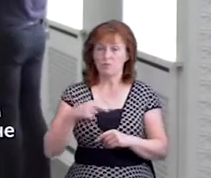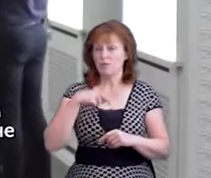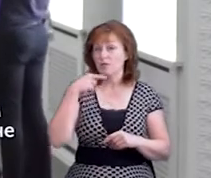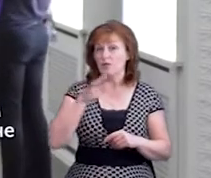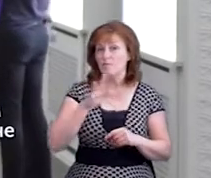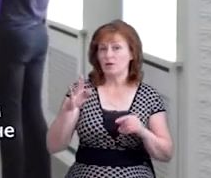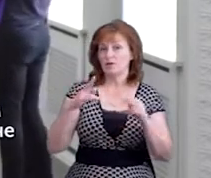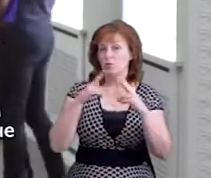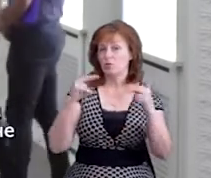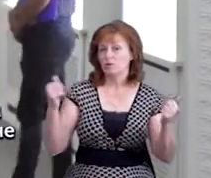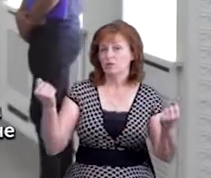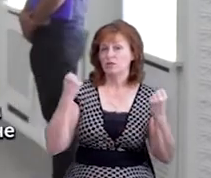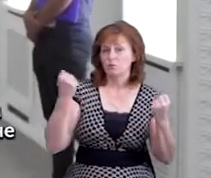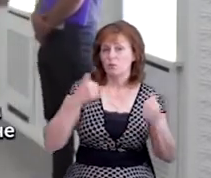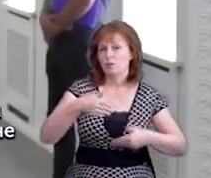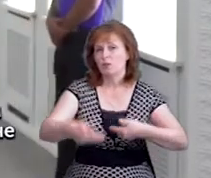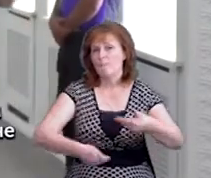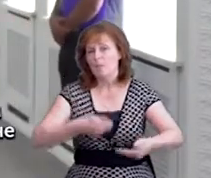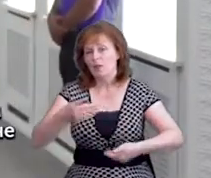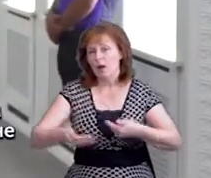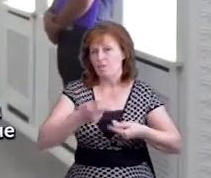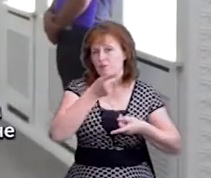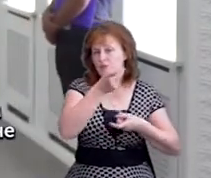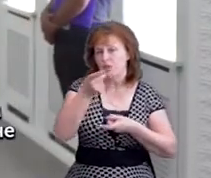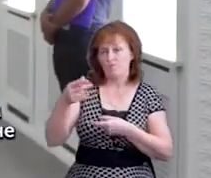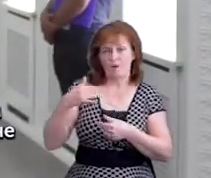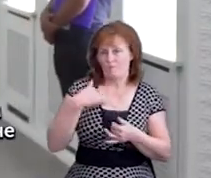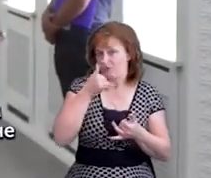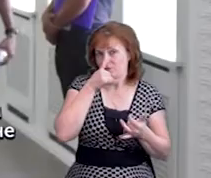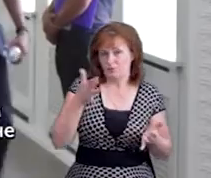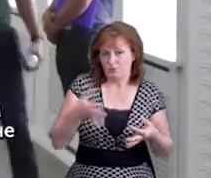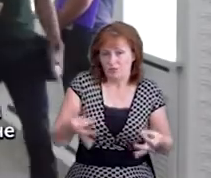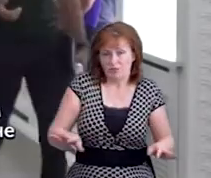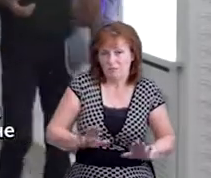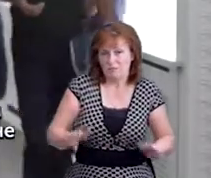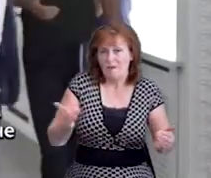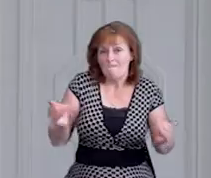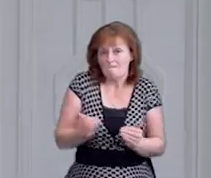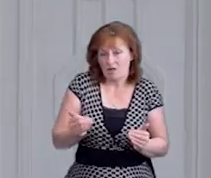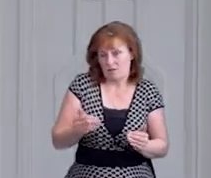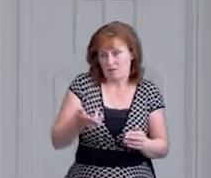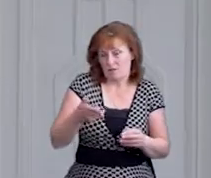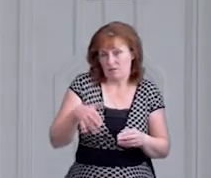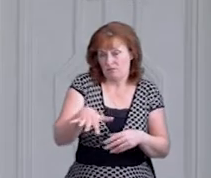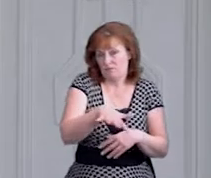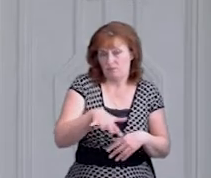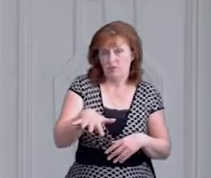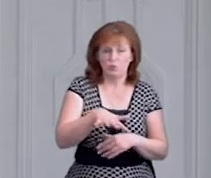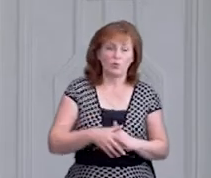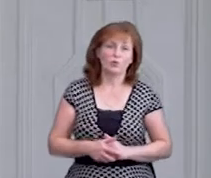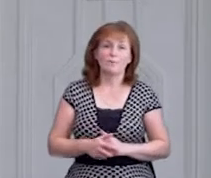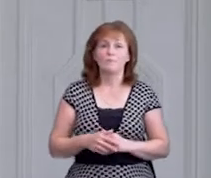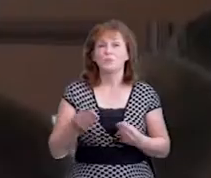тому що інші види спорту, там плавання, стрільба і все, ми не зможемо привлекати. Во-первых, не дозволяє територія, во-вторых, це не наш профіль. Гроші на будівництво